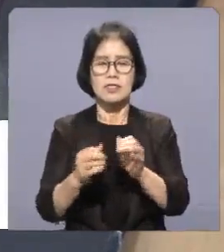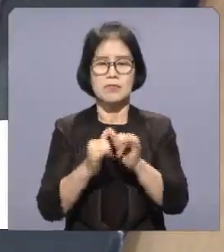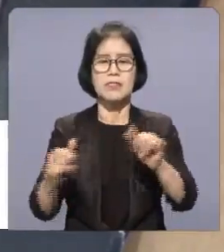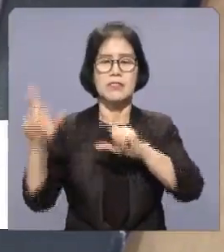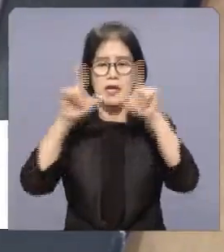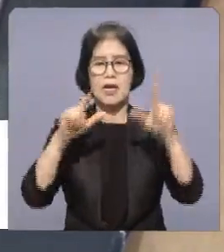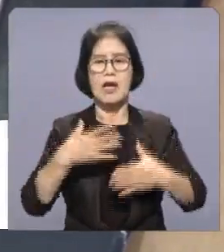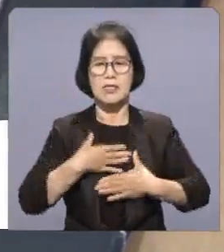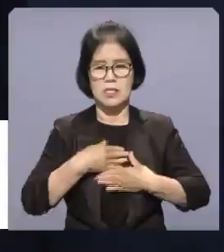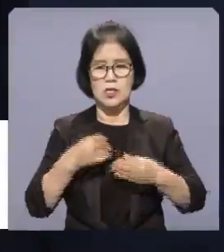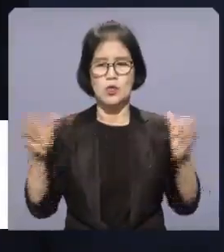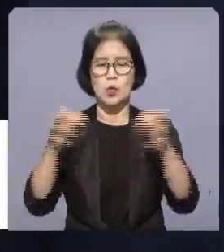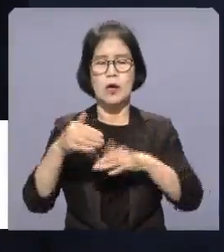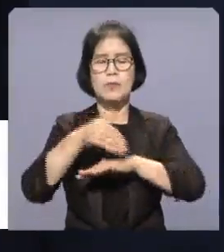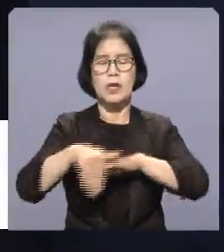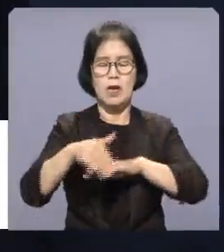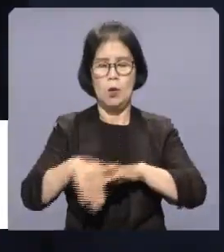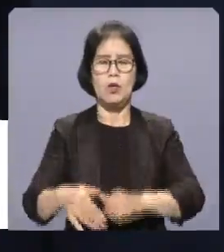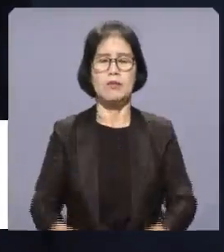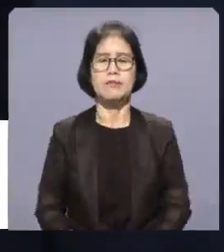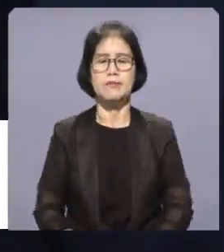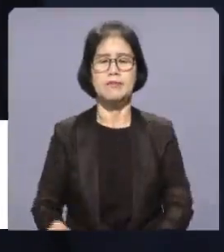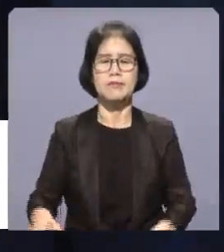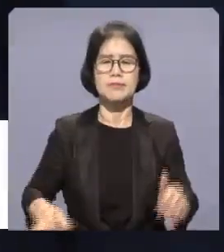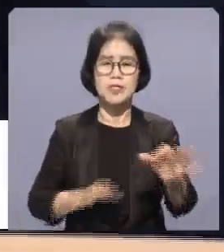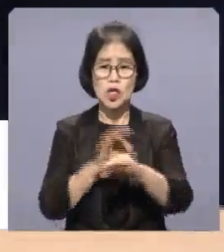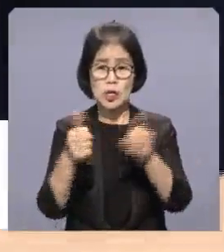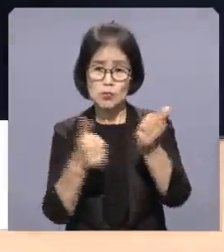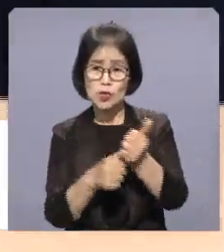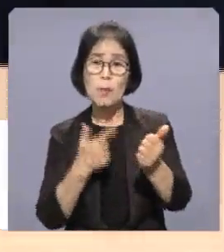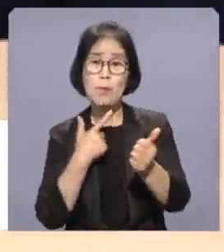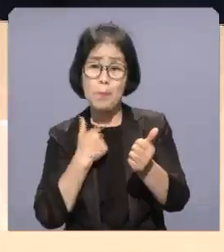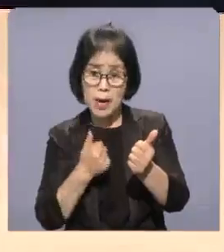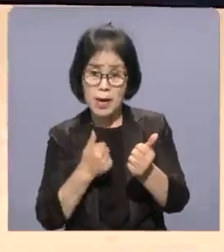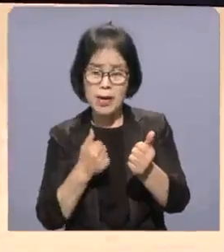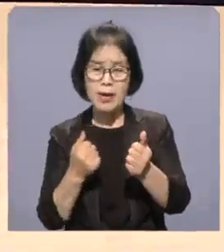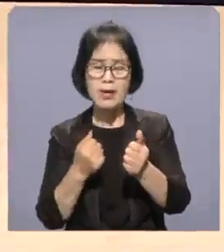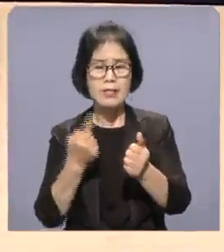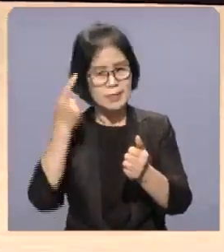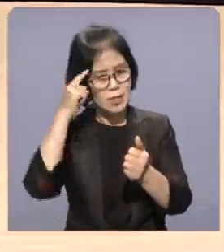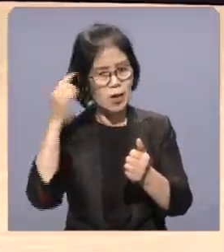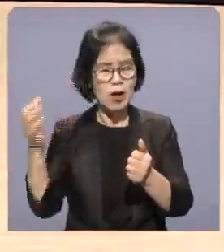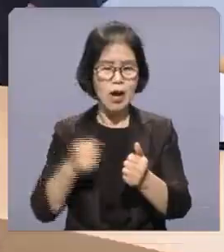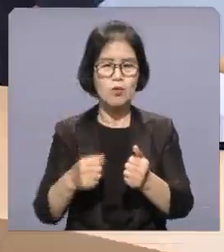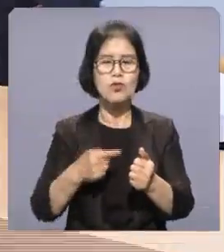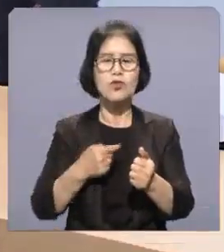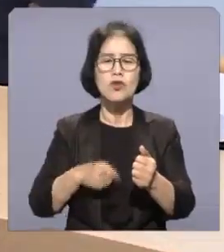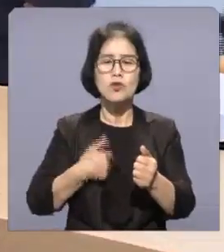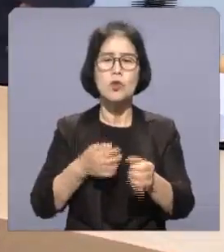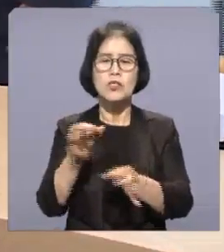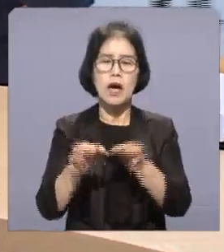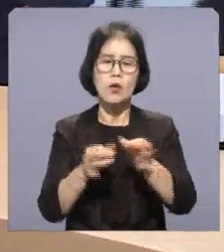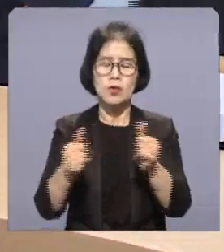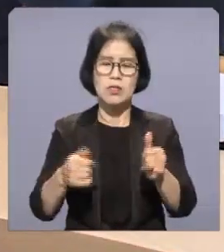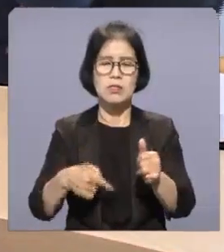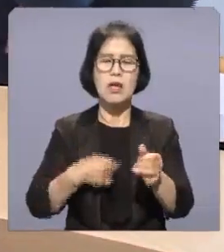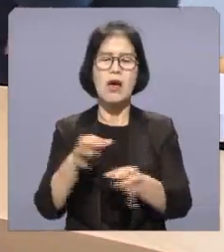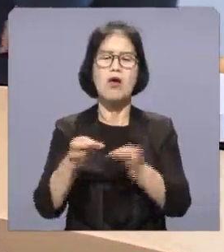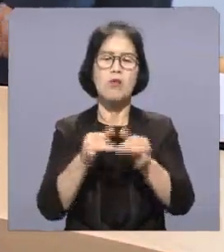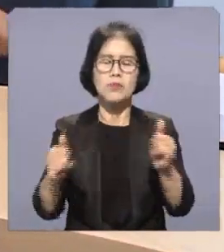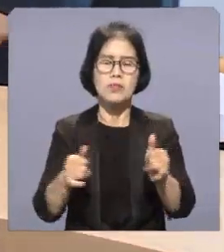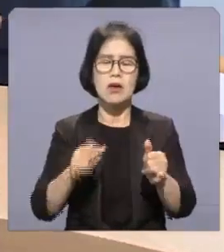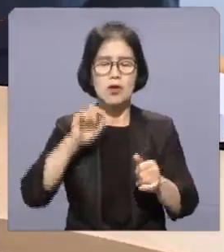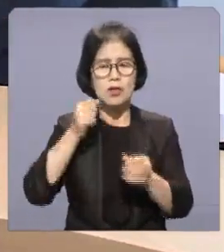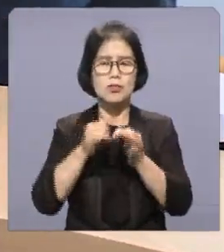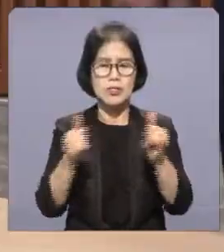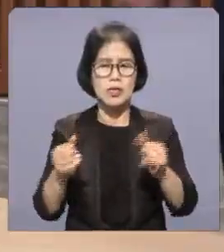종합계획. 경제부총리 경험을 살려 어려움에 직면한 소상공인과 자영업자, 취약계층 등 민생